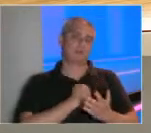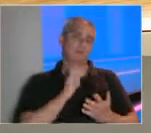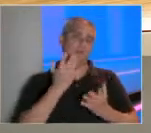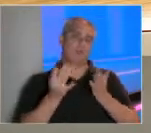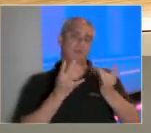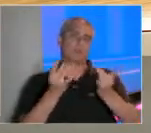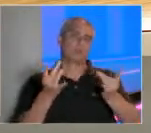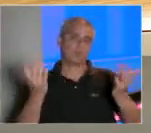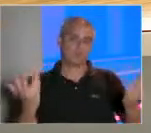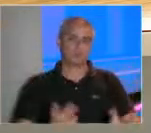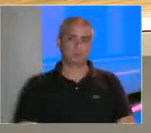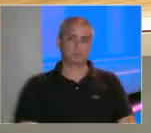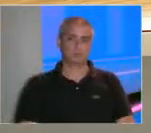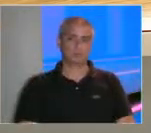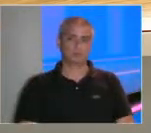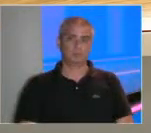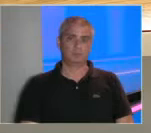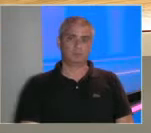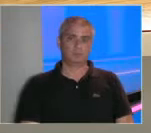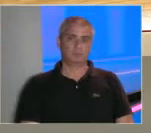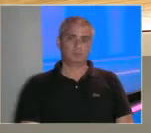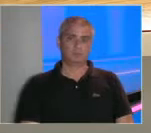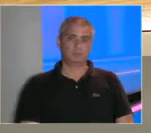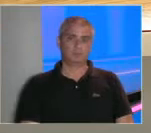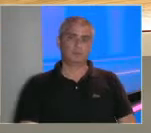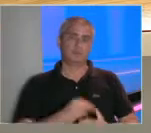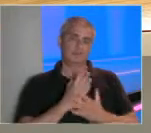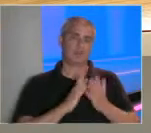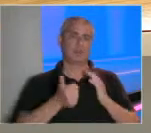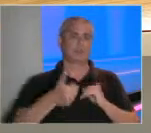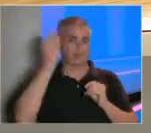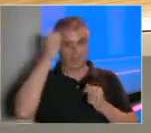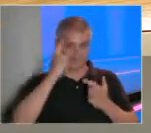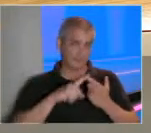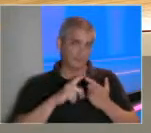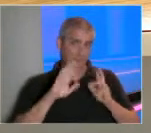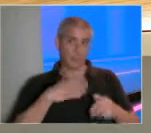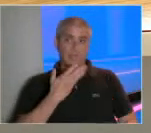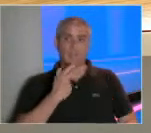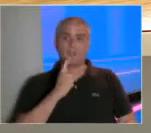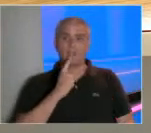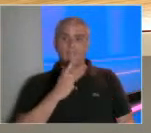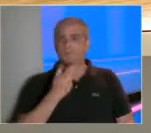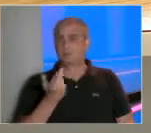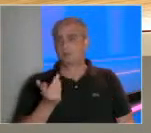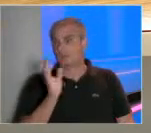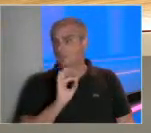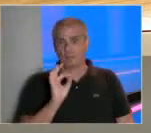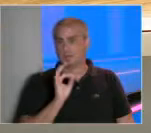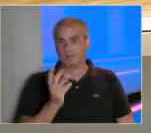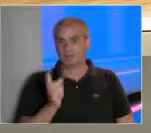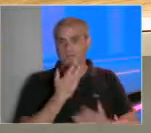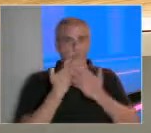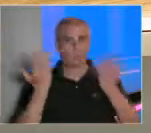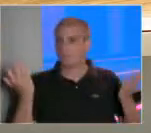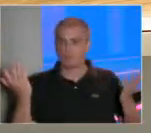נדבקו, וחלק מהם גם מנהלי בית הספר למיניהם, אבל זה עדיין לא ברור